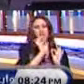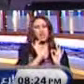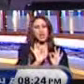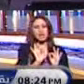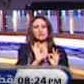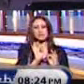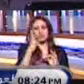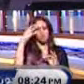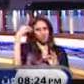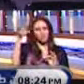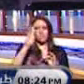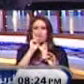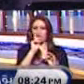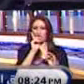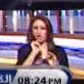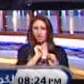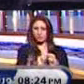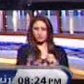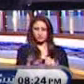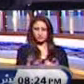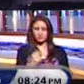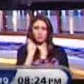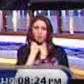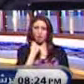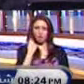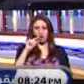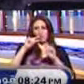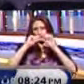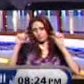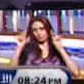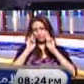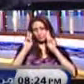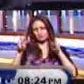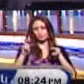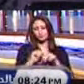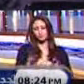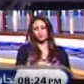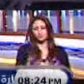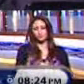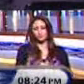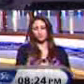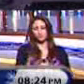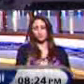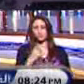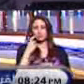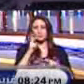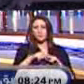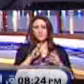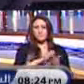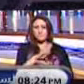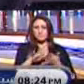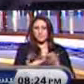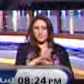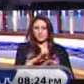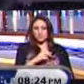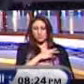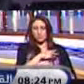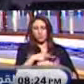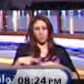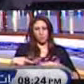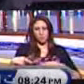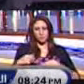ينال عقابه. رقم قدام حضراتكم على الشاشة. النهاردة تقدمت هيئة قضايا الدولة وكيلا عن